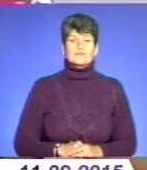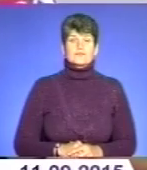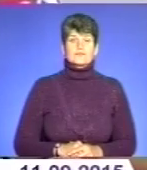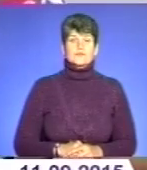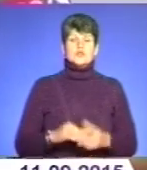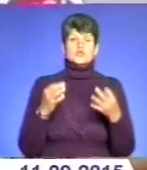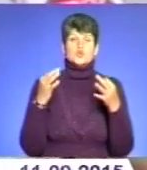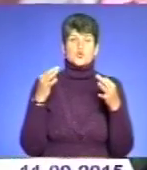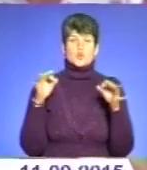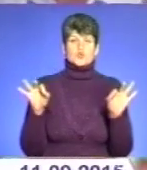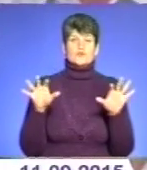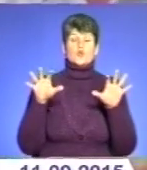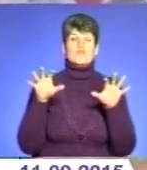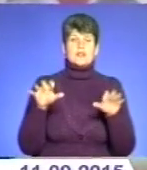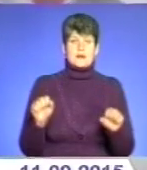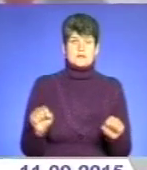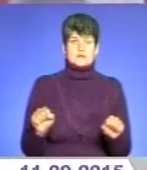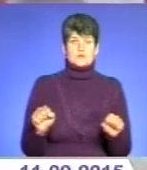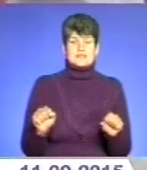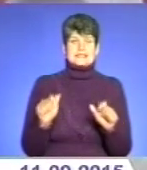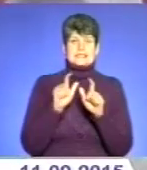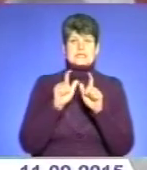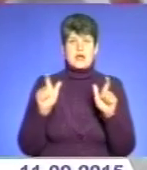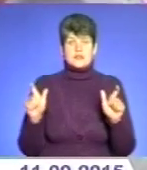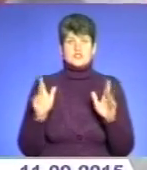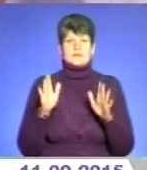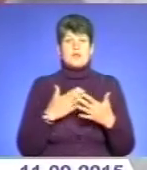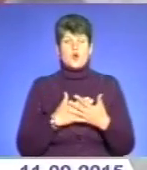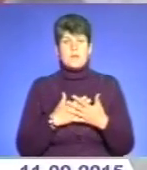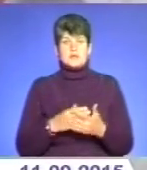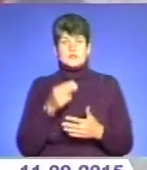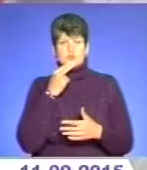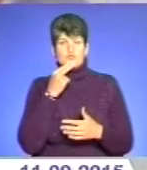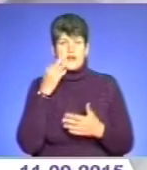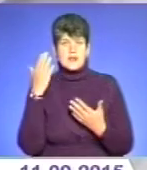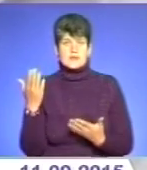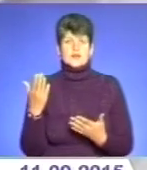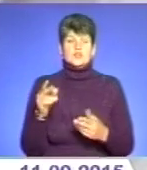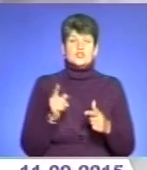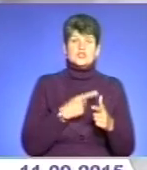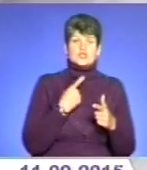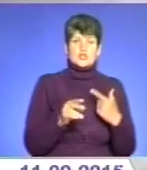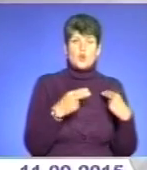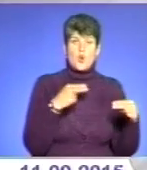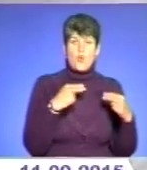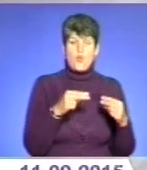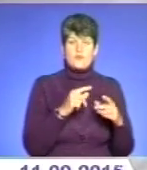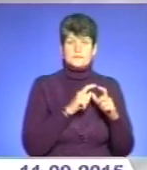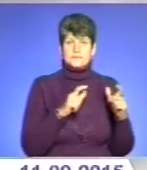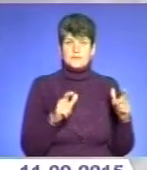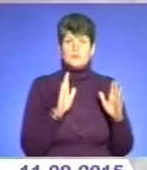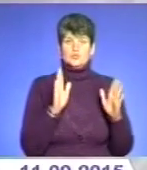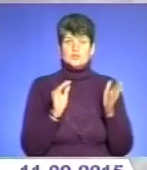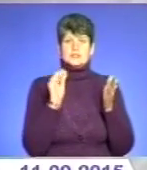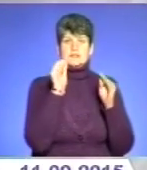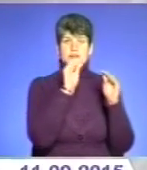з дозволу власника закладу, чи це буде заклад громадського харчування, чи торгова точка, буде кріпитися